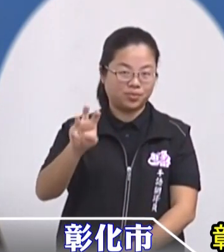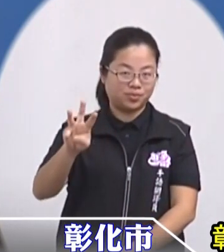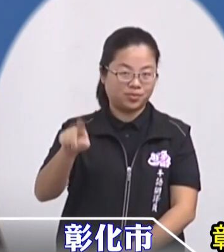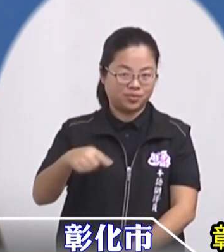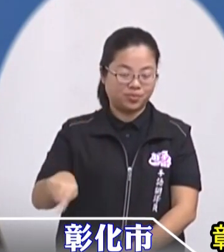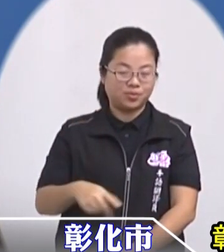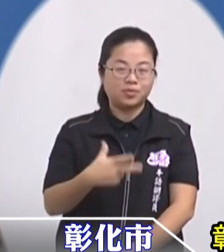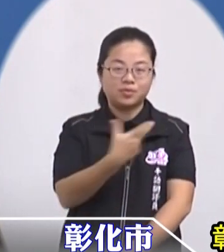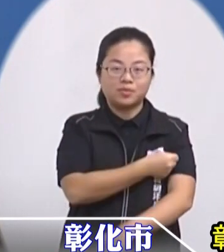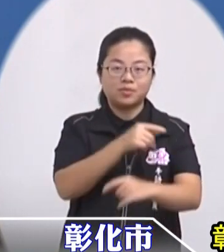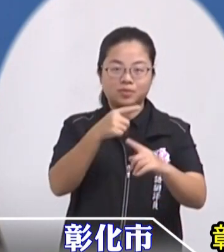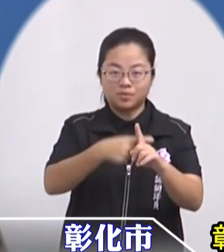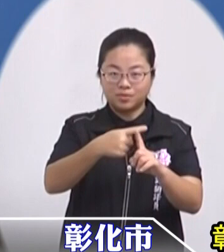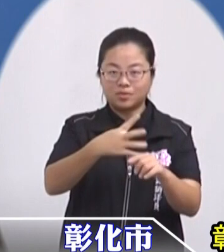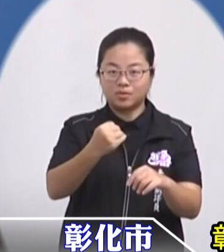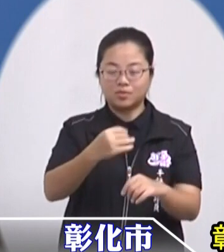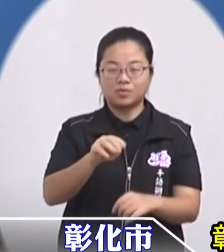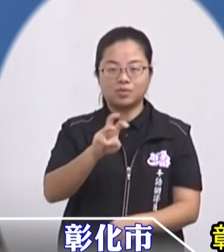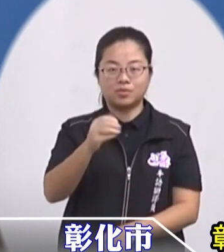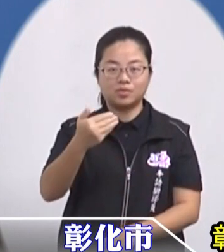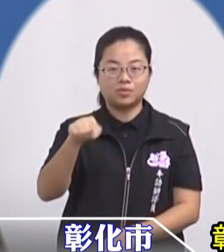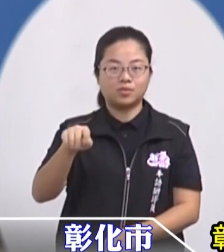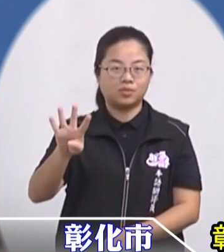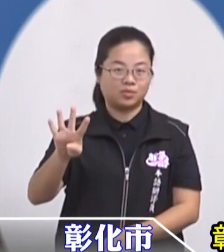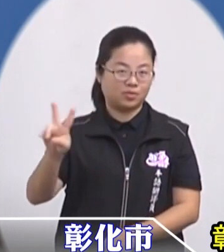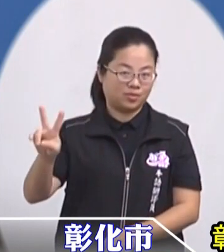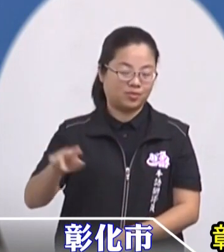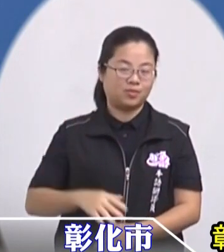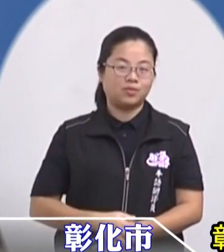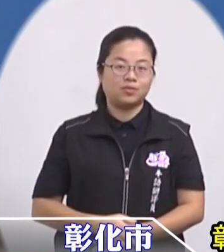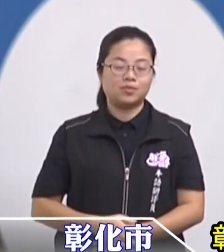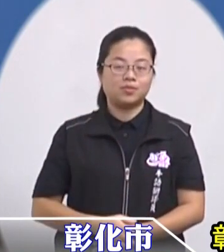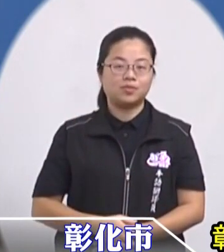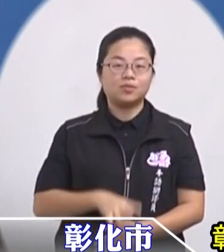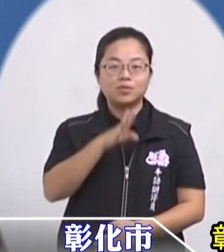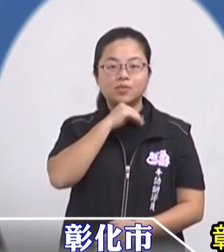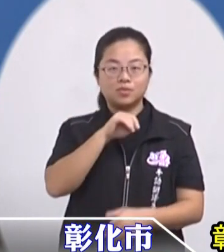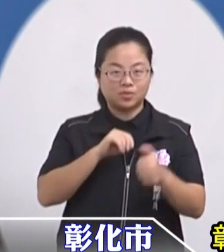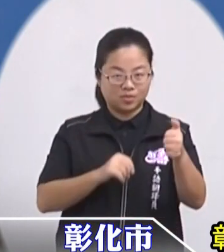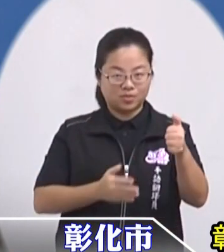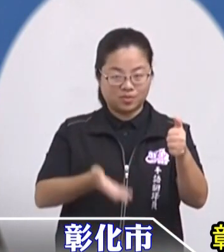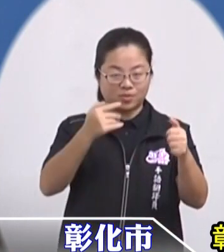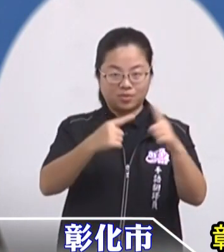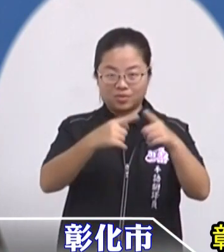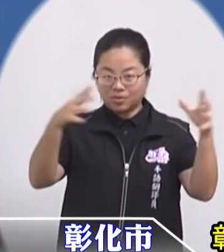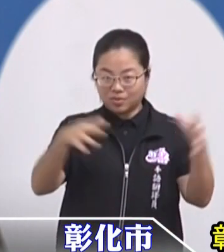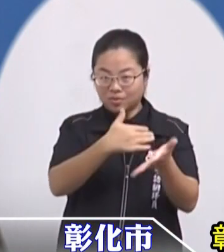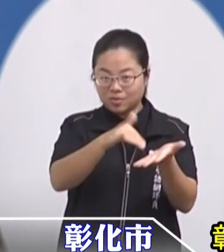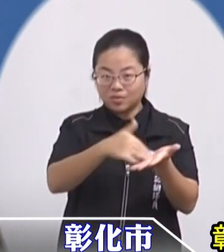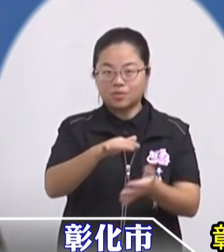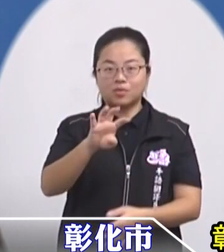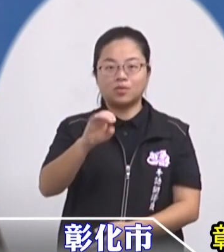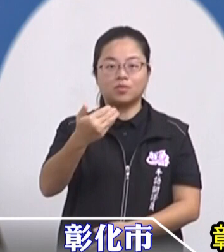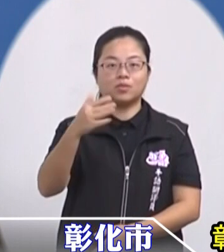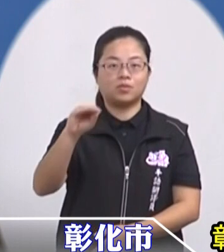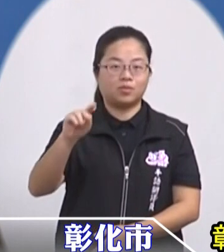106,373人，接种率是在39.42%的哈。那50岁以上的人口数总共是